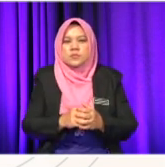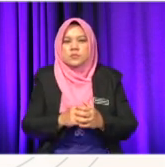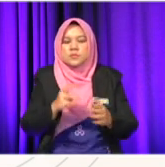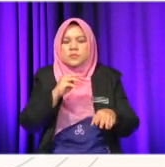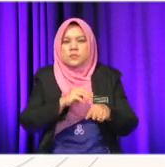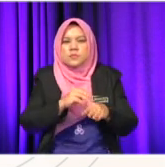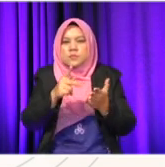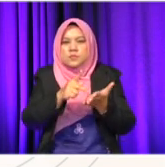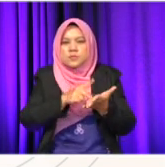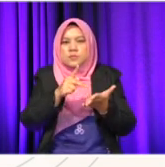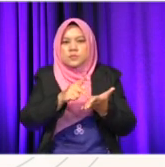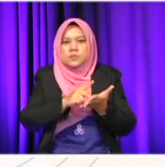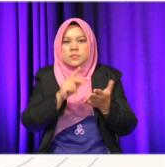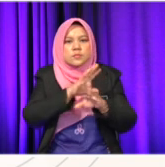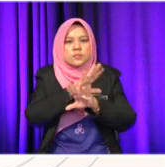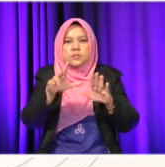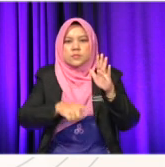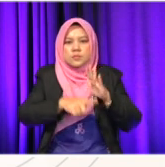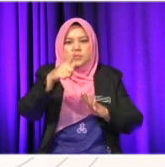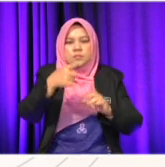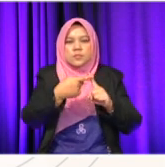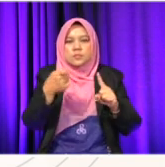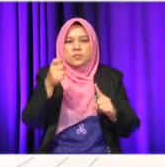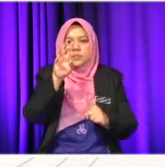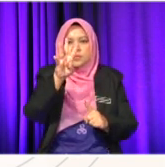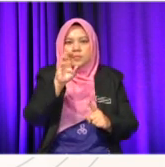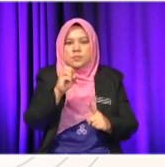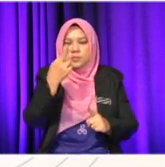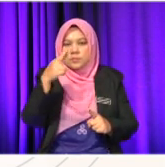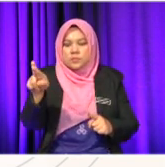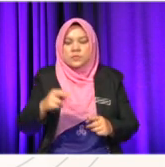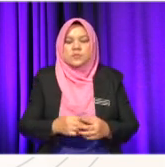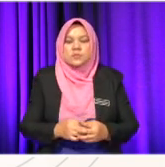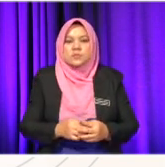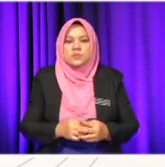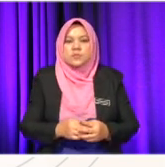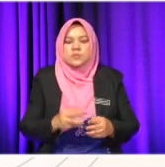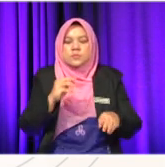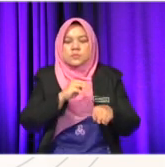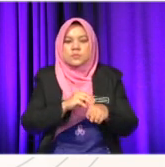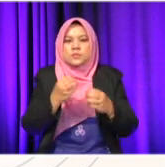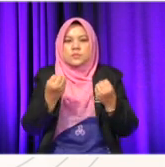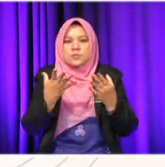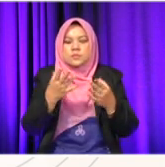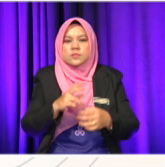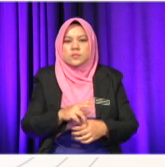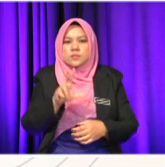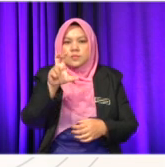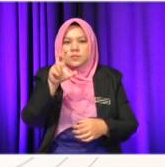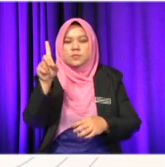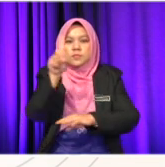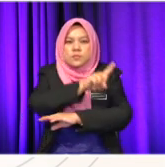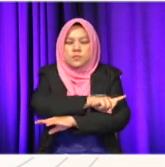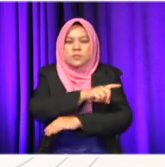membuat penyiraan kamu tidak lebih daripada 40.000 dalam masa berapa 30 hari